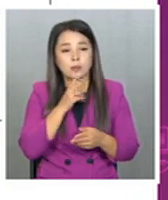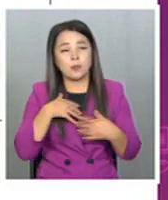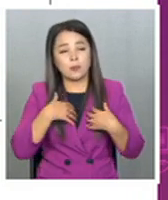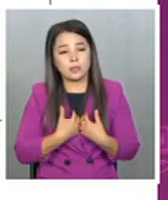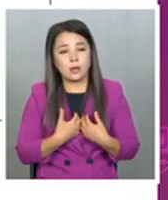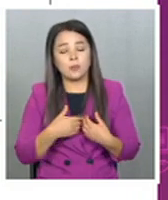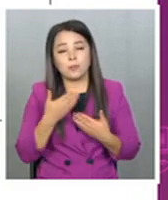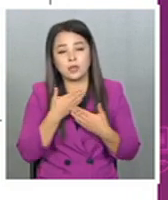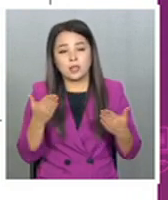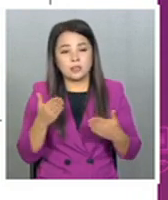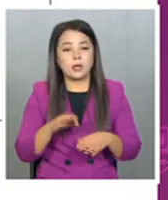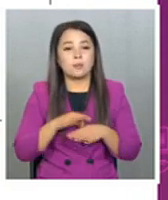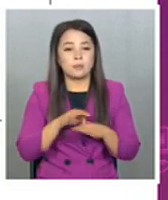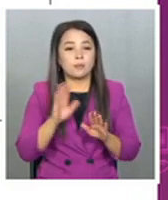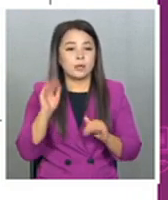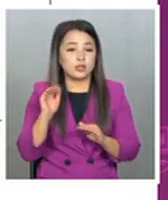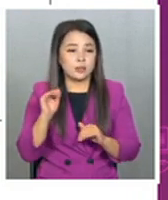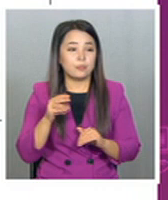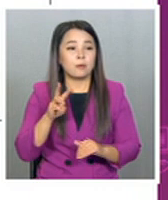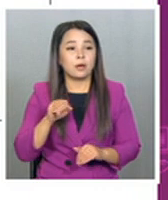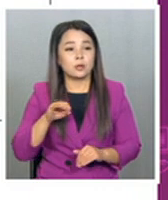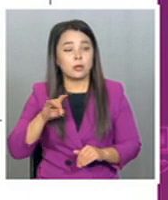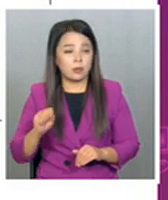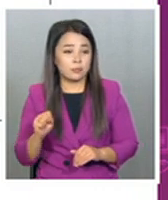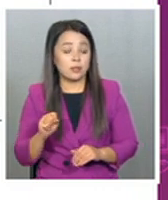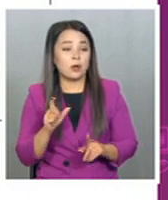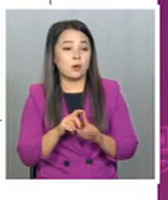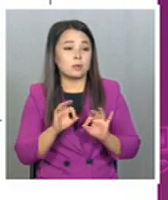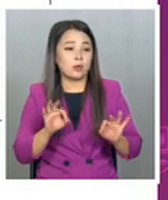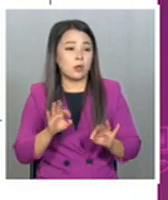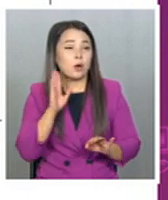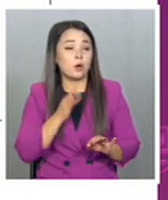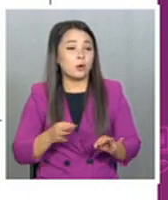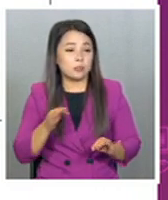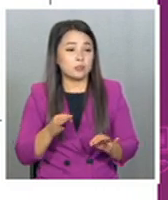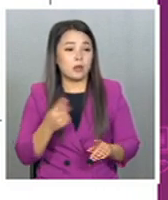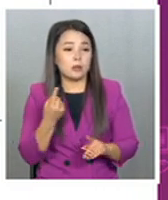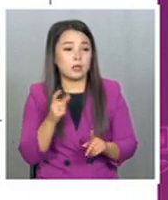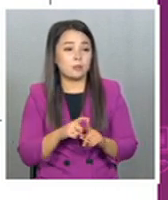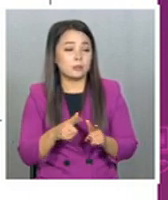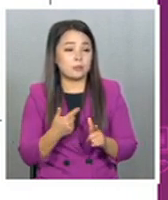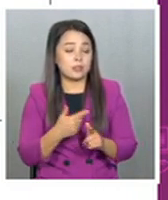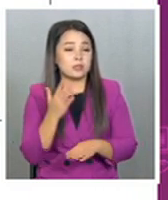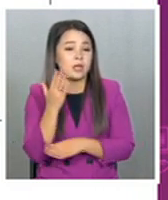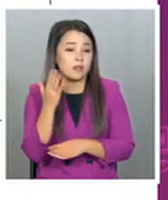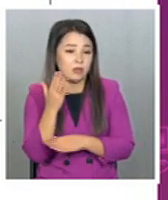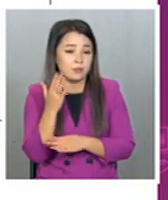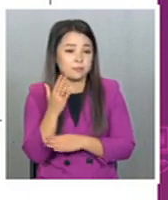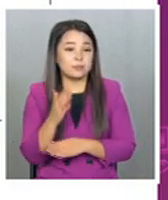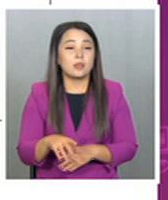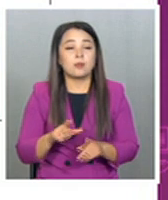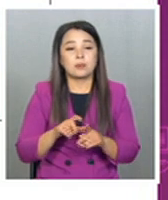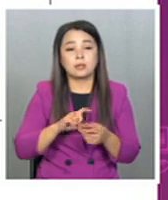последнего прощания. Матера. Толкование. Остров и одноименная деревня. Выписки из